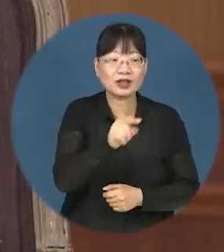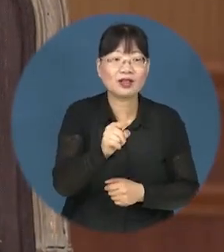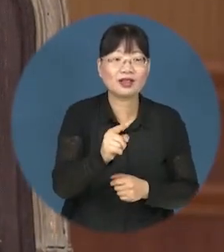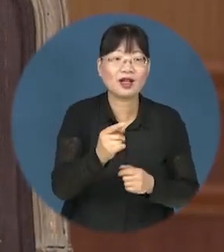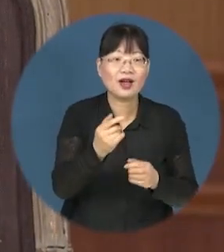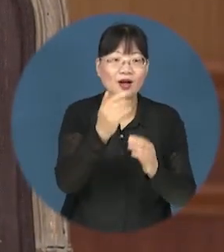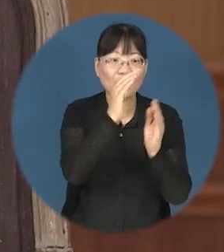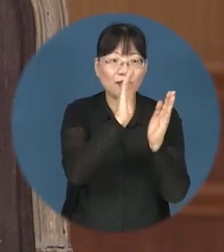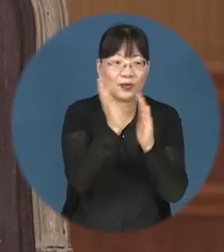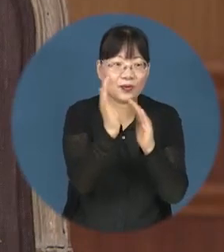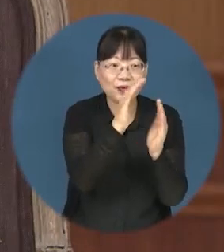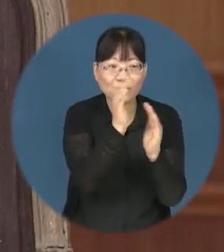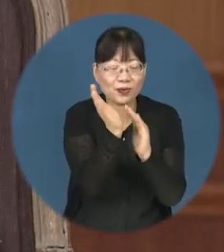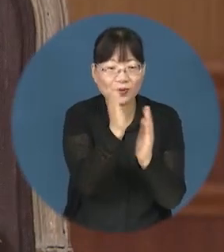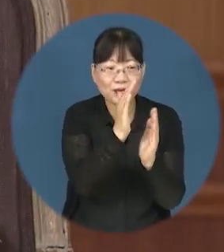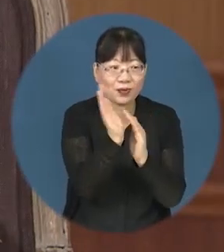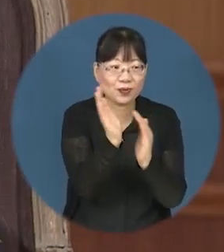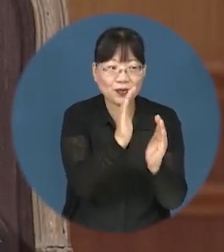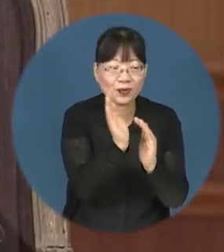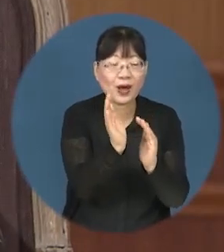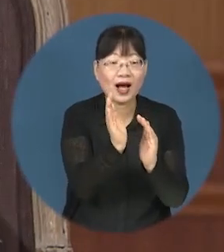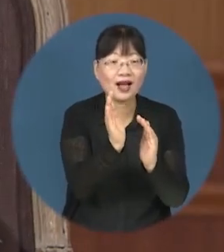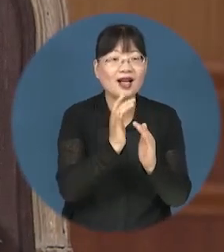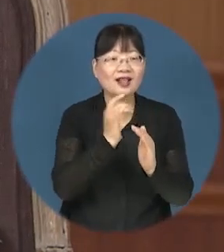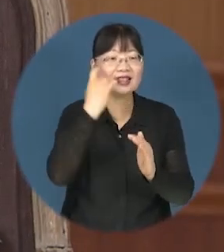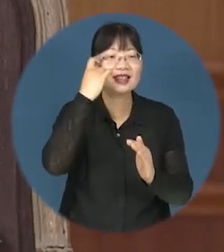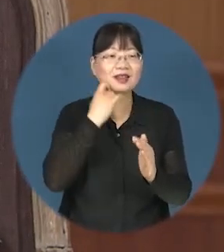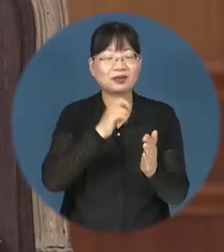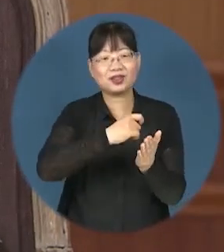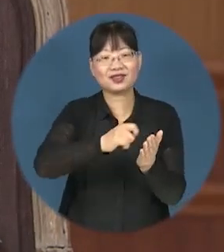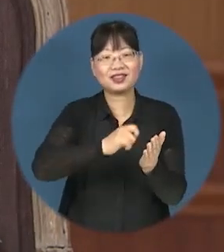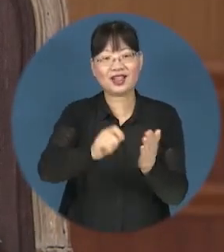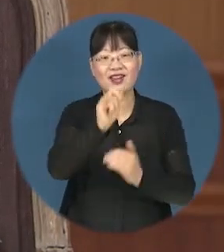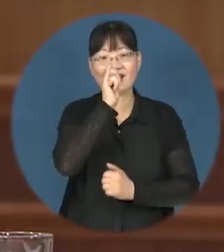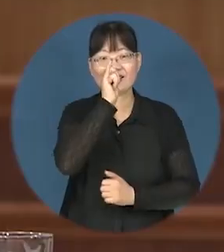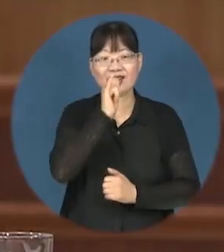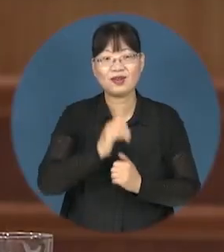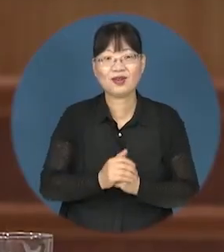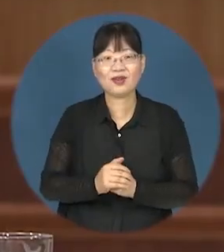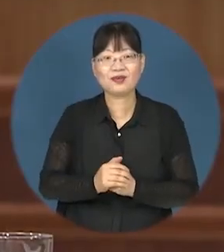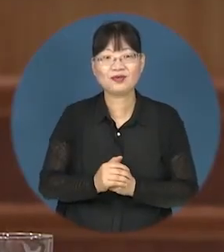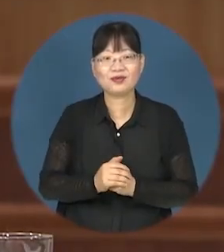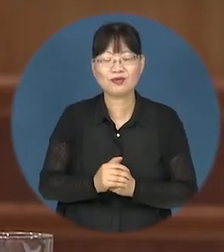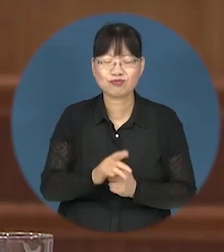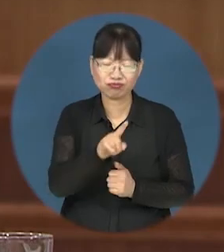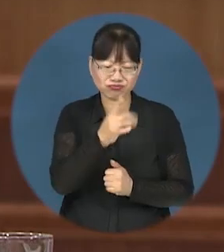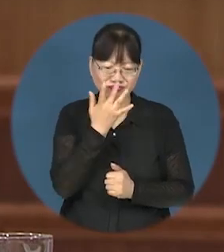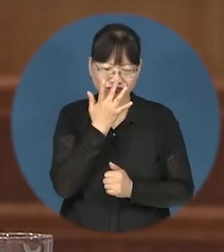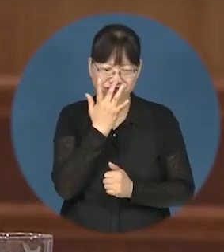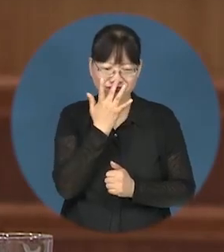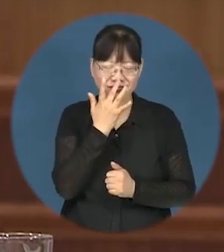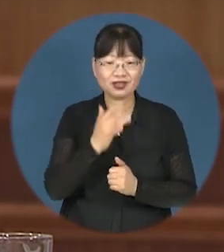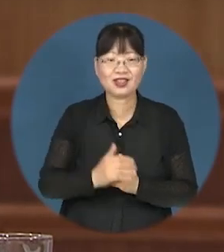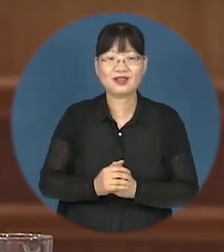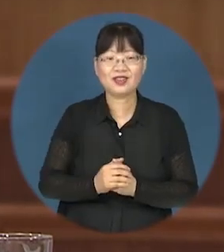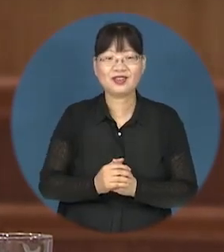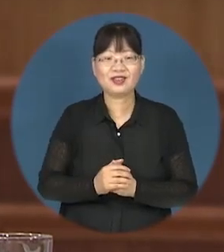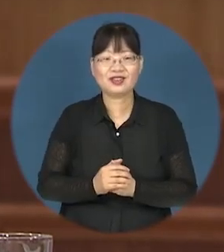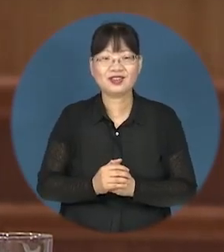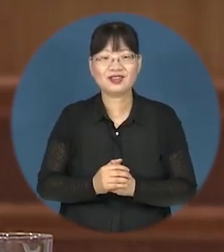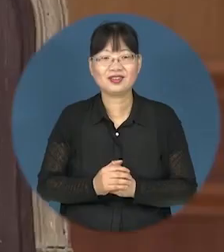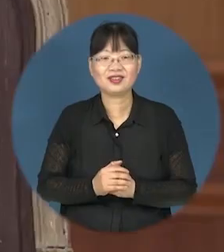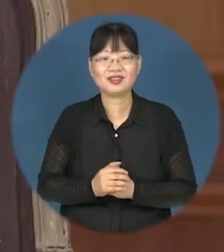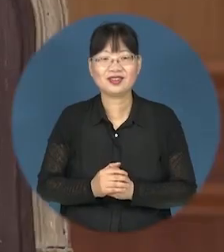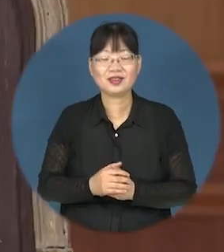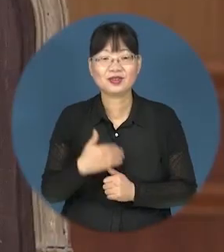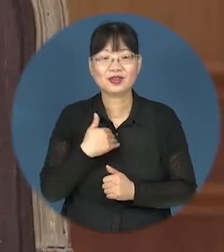흩날리며 넌 서로 엉키지 않아요 그런 느낌으로 쓰는 글씨가 바로 초 하거든요 노려 웃었는지 못하고 내 봤습니다 저도 얻어 라보 겠더라구요